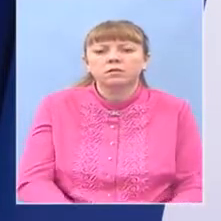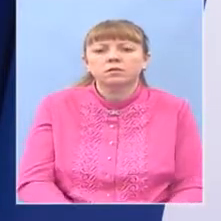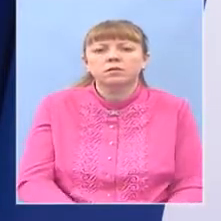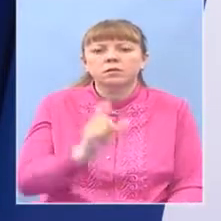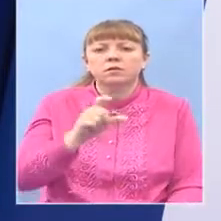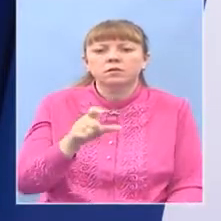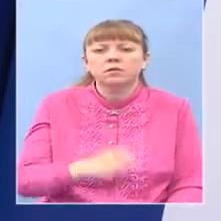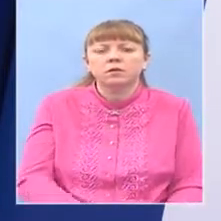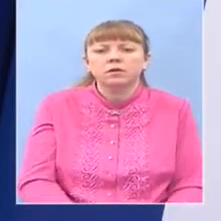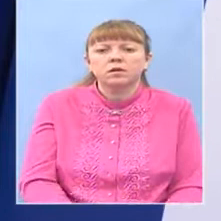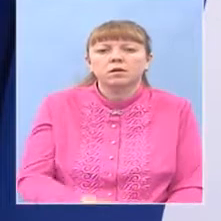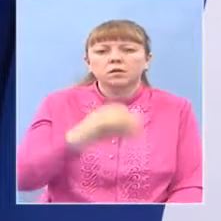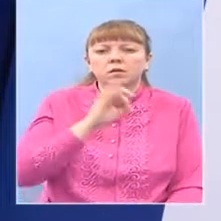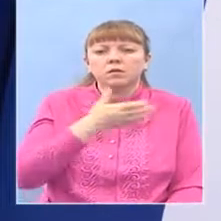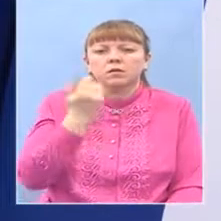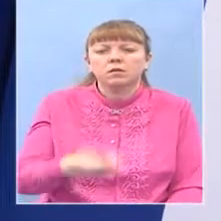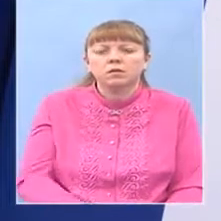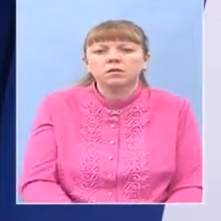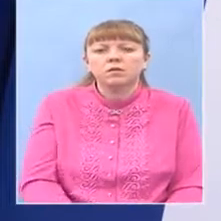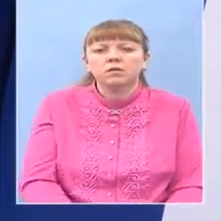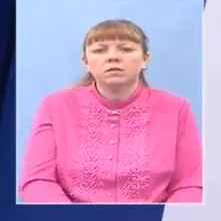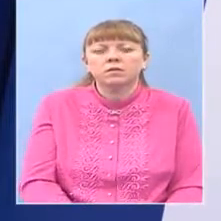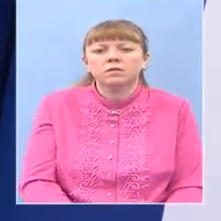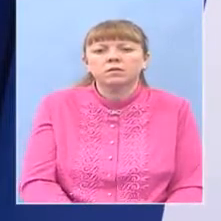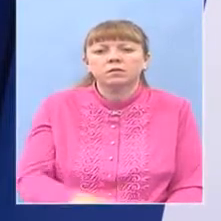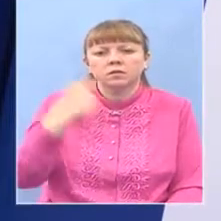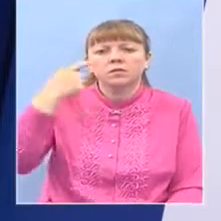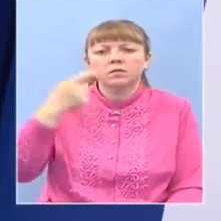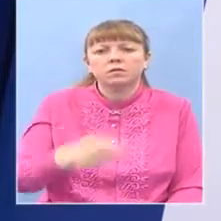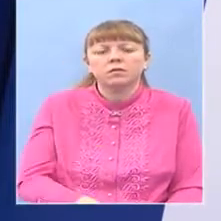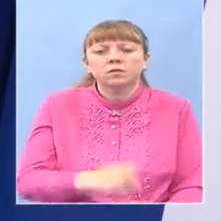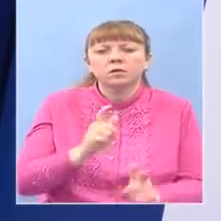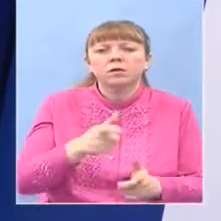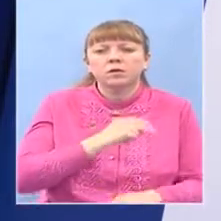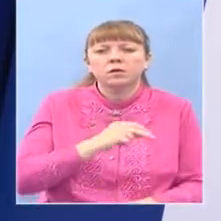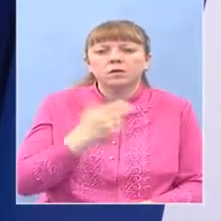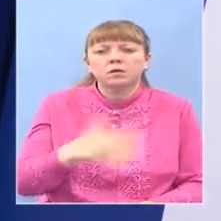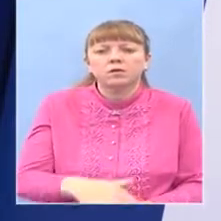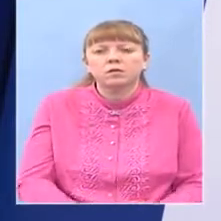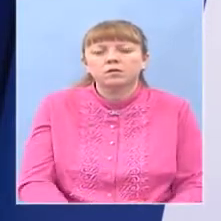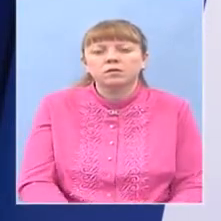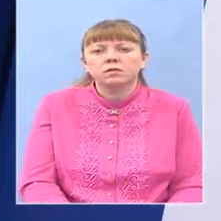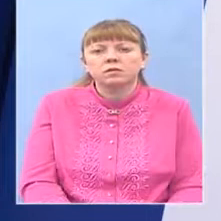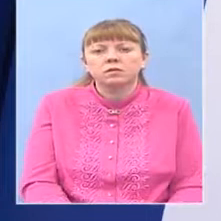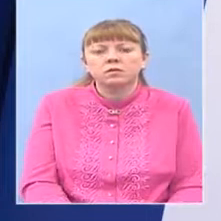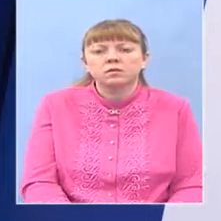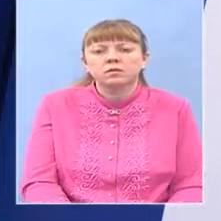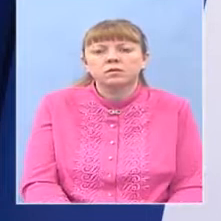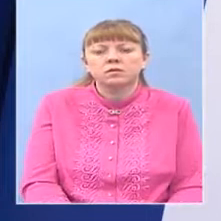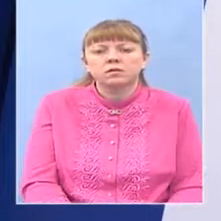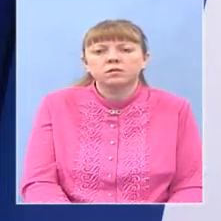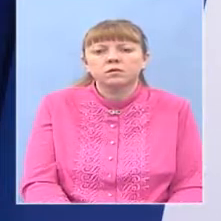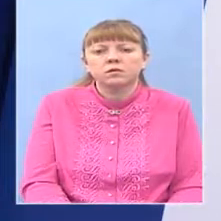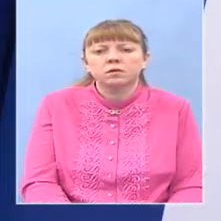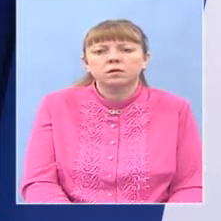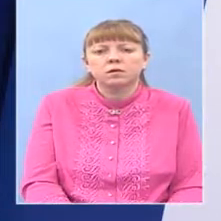люди, не имея опыта, но имея креативное мышление, они все-таки устраиваются на работу. Да? Поэтому здесь, я, например, приведу